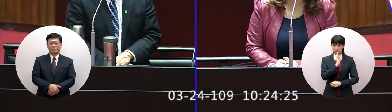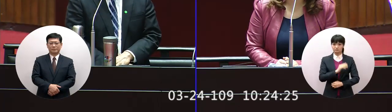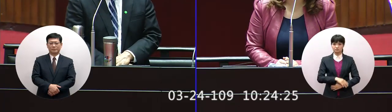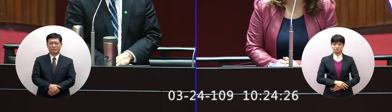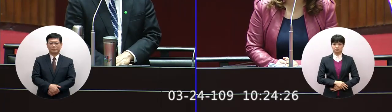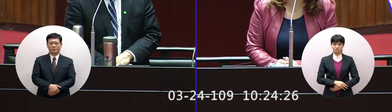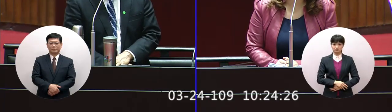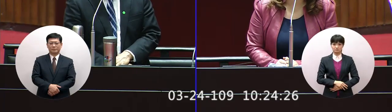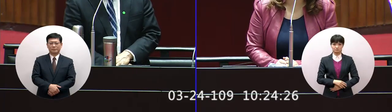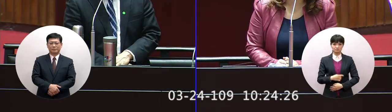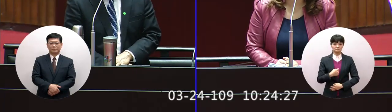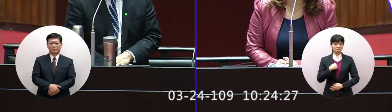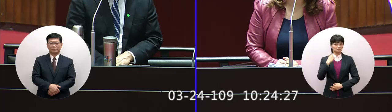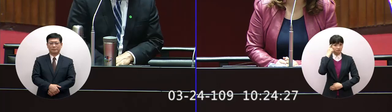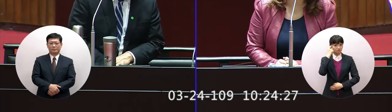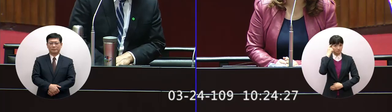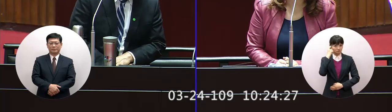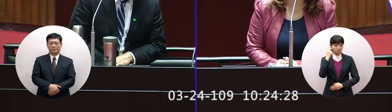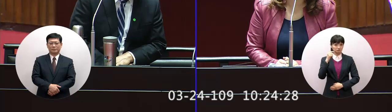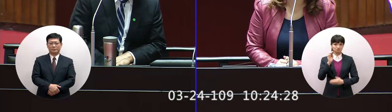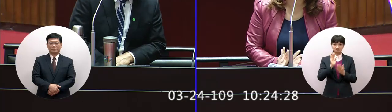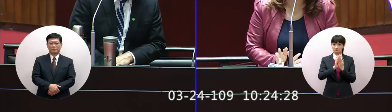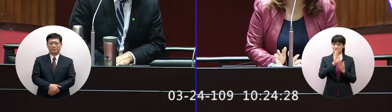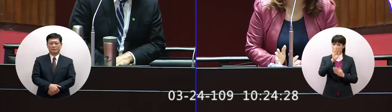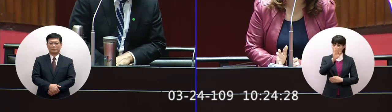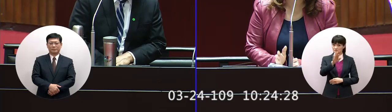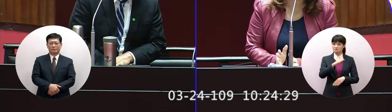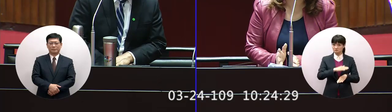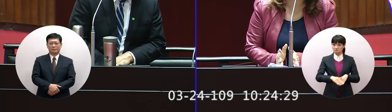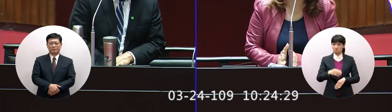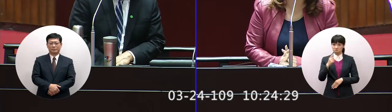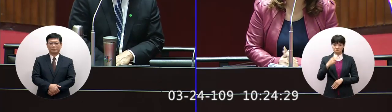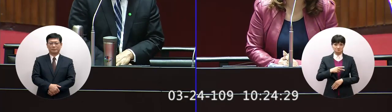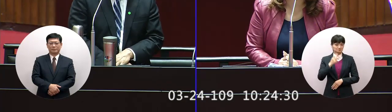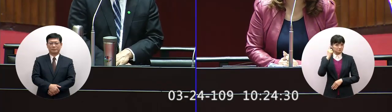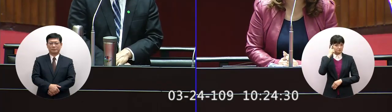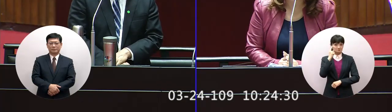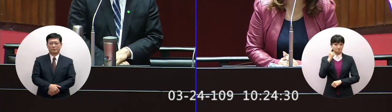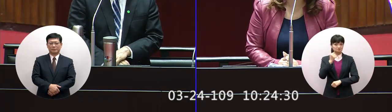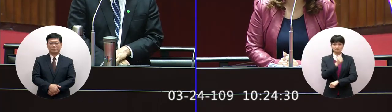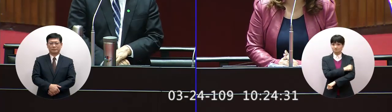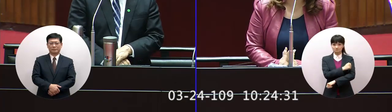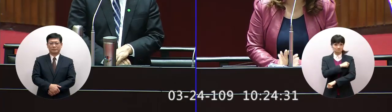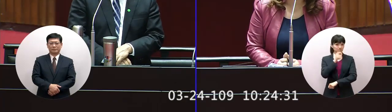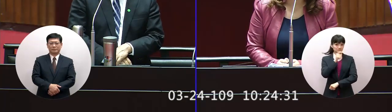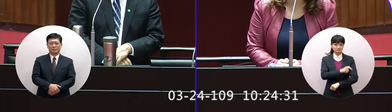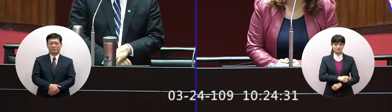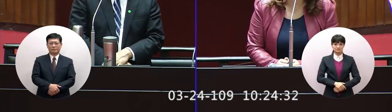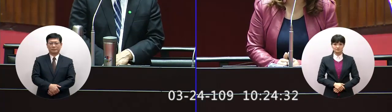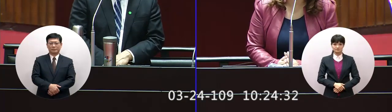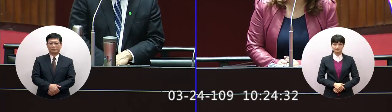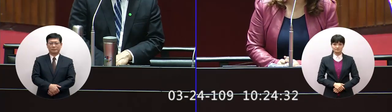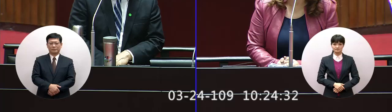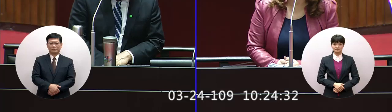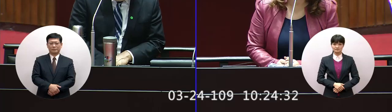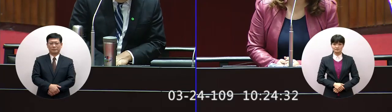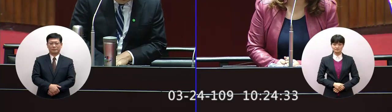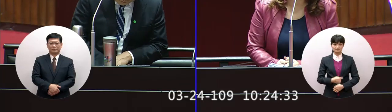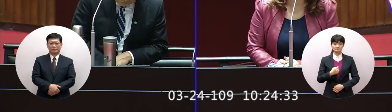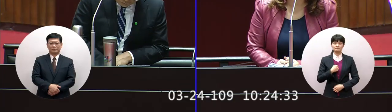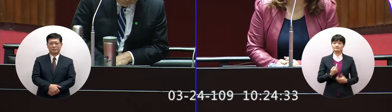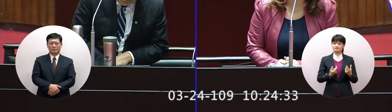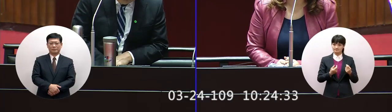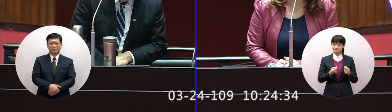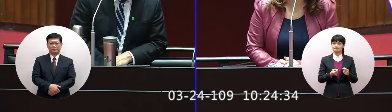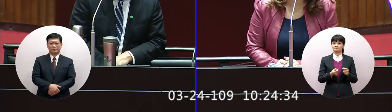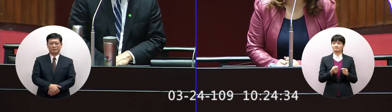分呢，我想行政团队还有一场很硬的这个硬仗呢要打。那当然在这里呢，还是肯定